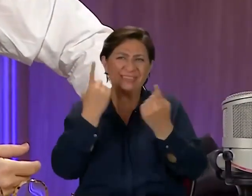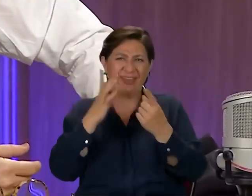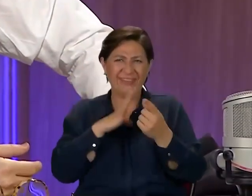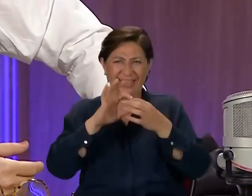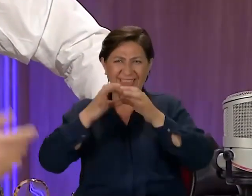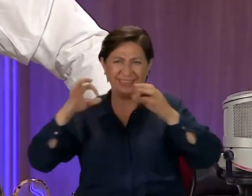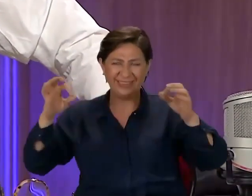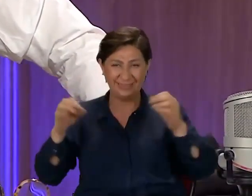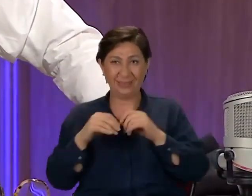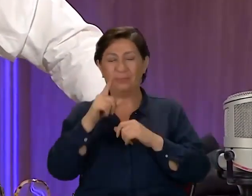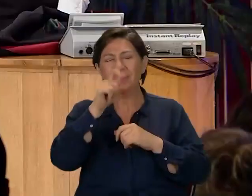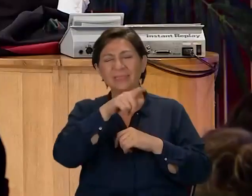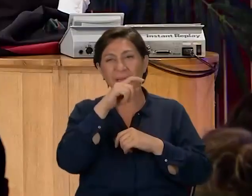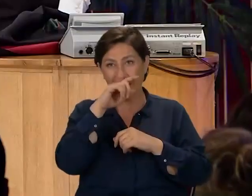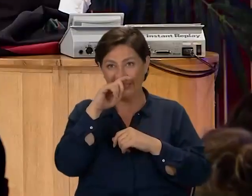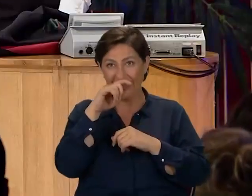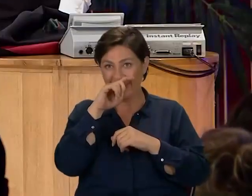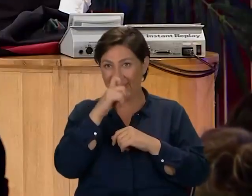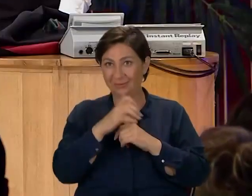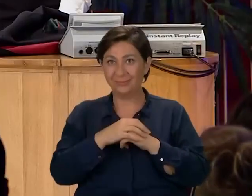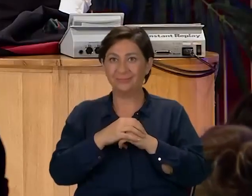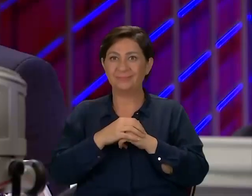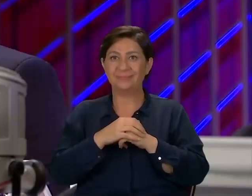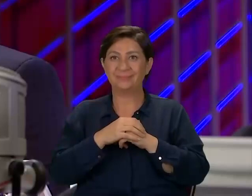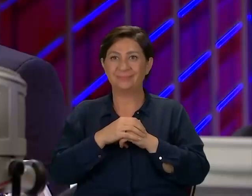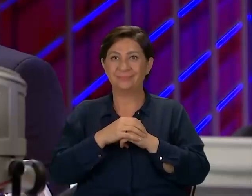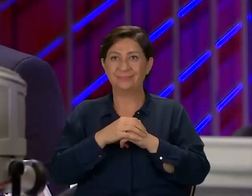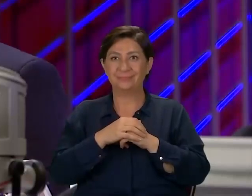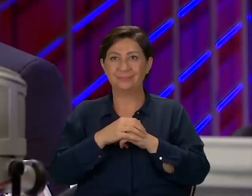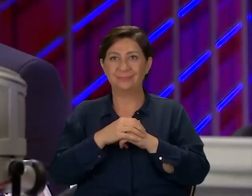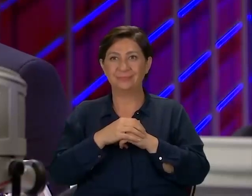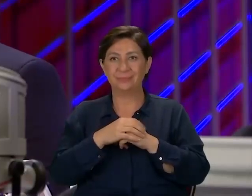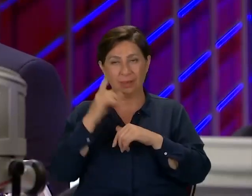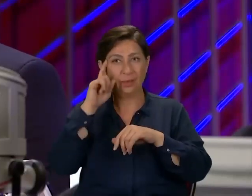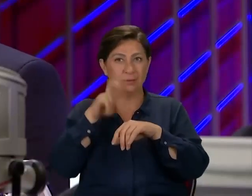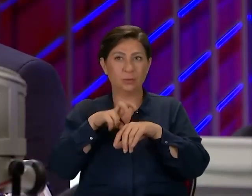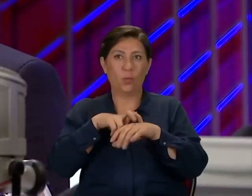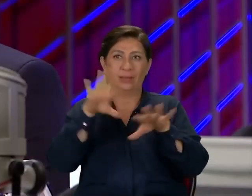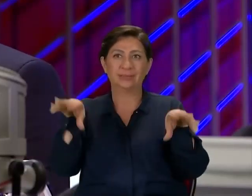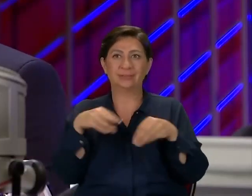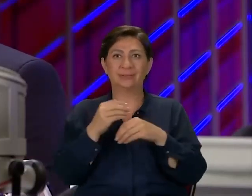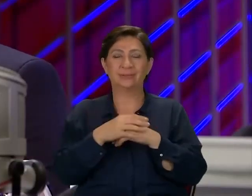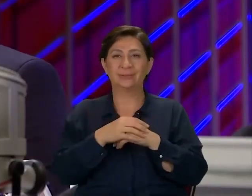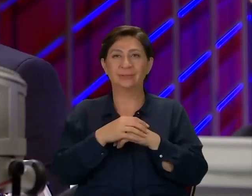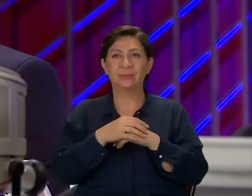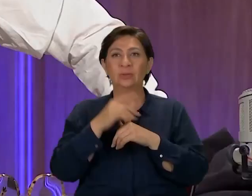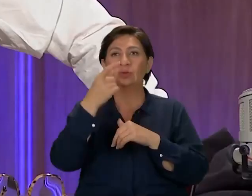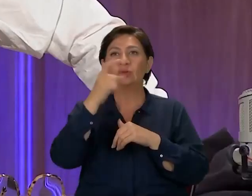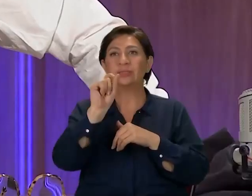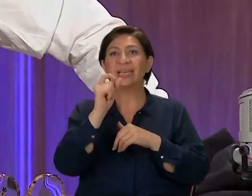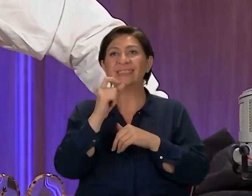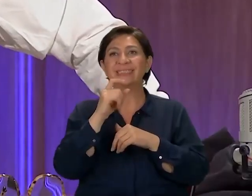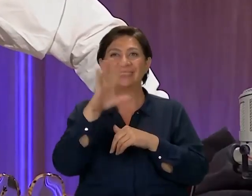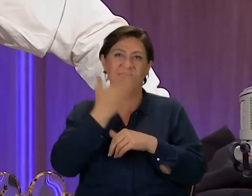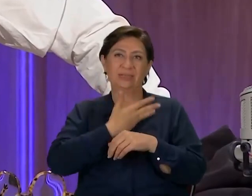ba la diye. Yapsana onu sen daha iyi. La ta ri ta ti ta ti re o. Hatırlıyor herkes herhalde onu. Evet. 90'ları gece,